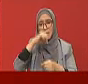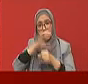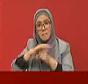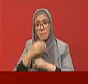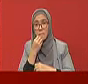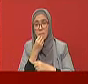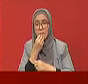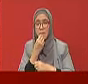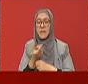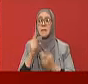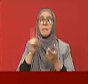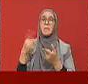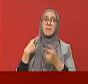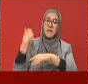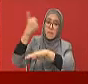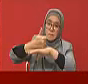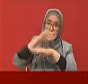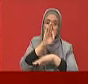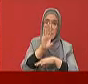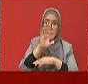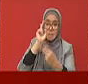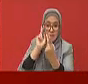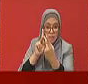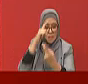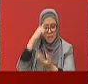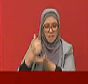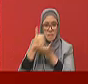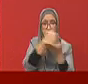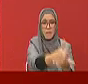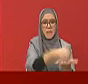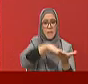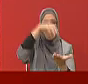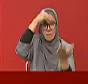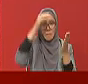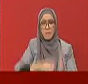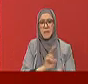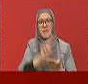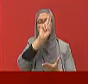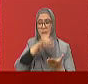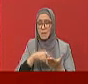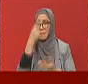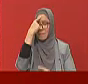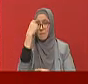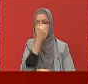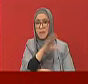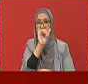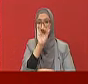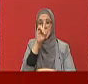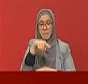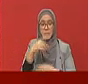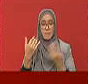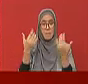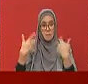RM11.51 juta. Program berkenaan diperluaskan kepada lebih ramai golongan B40 dan golongan yang memerlukan seperti penduduk